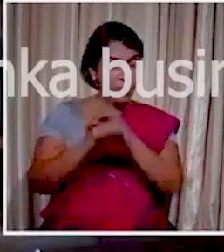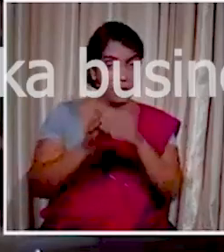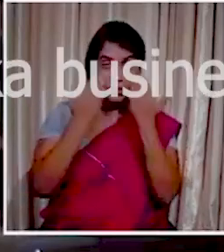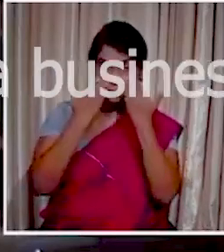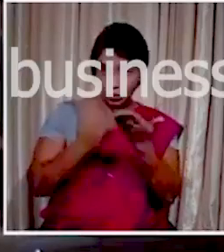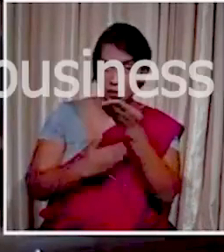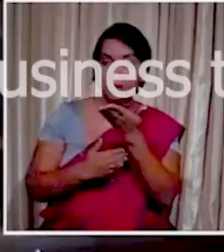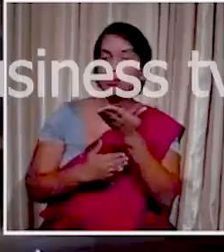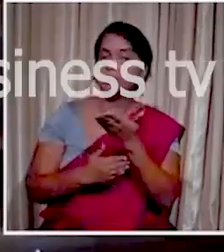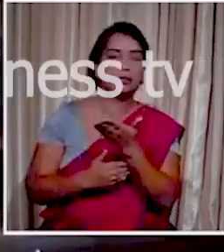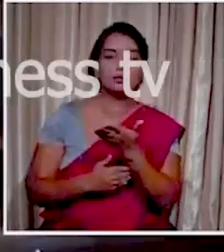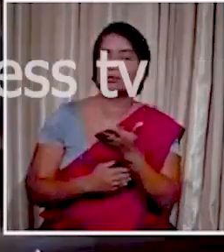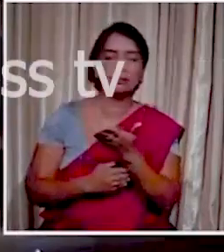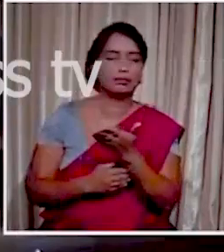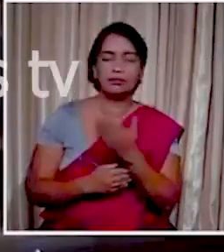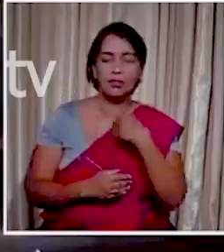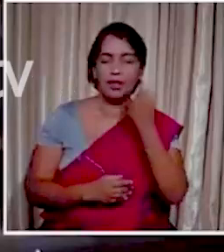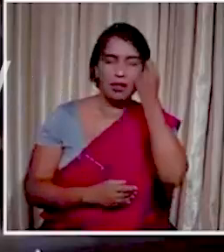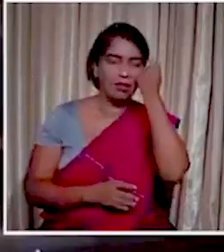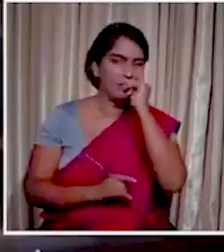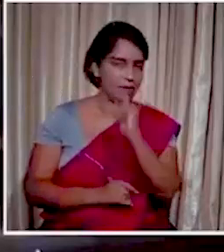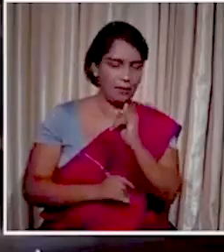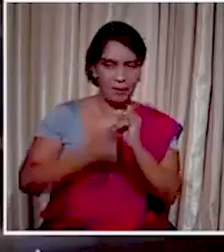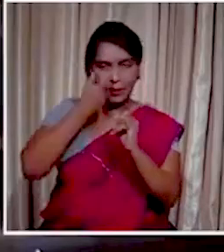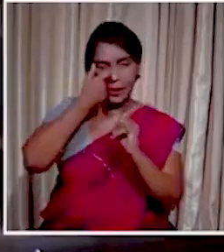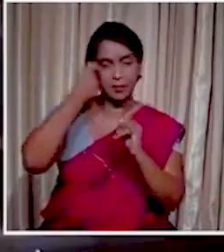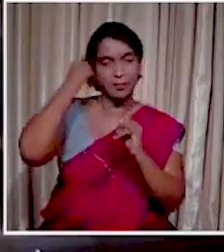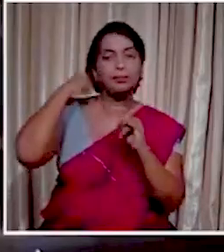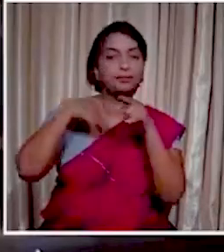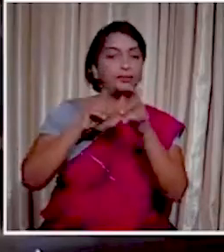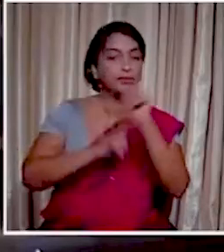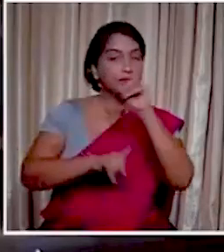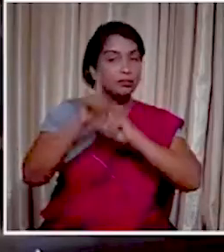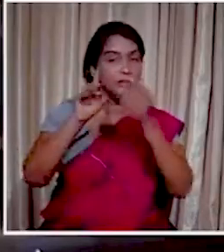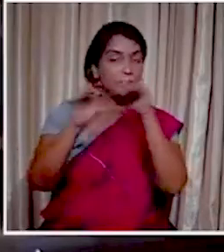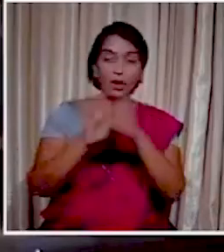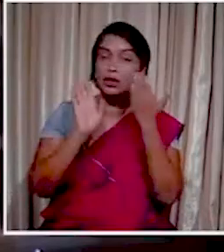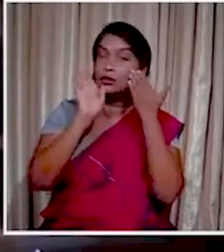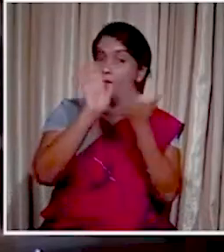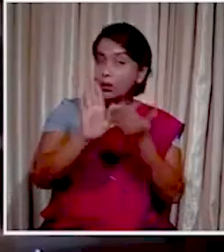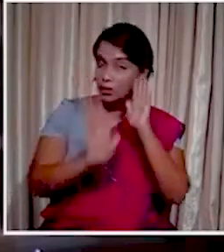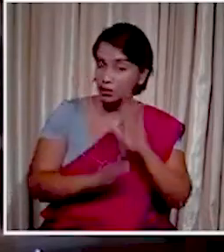केला एक मुलुमणिम मित्यावा मे पार्लिमेंतु तुल पेन्नुंकट तिबेन्ने